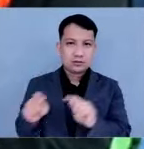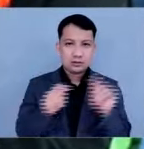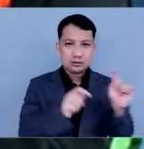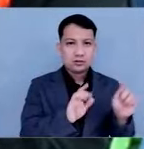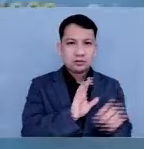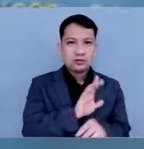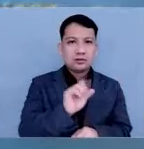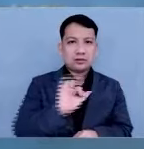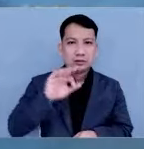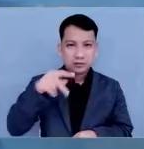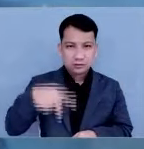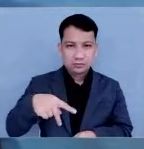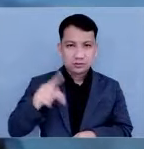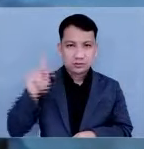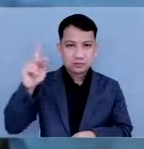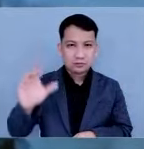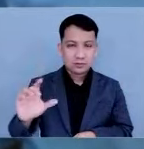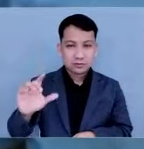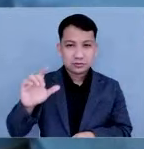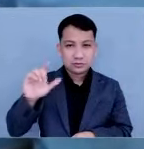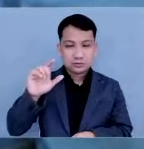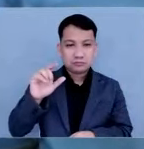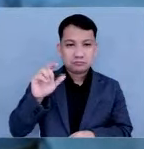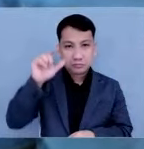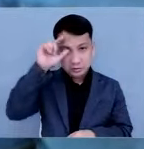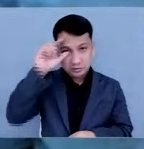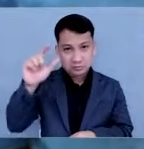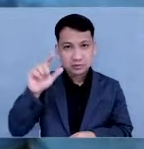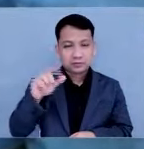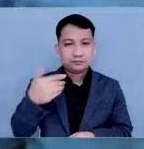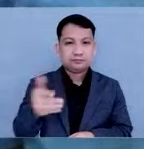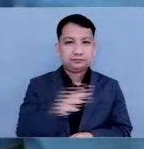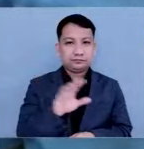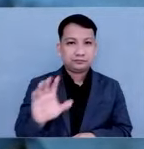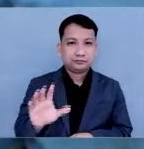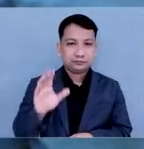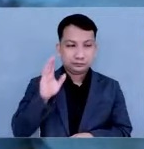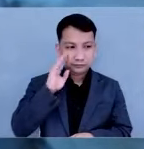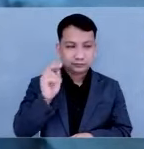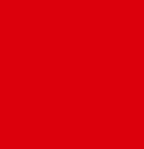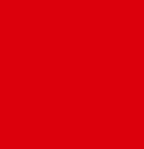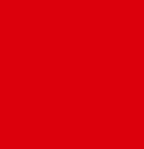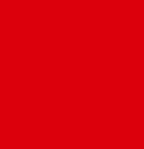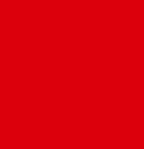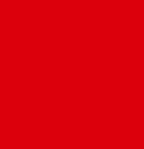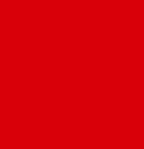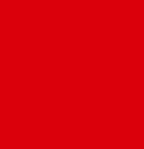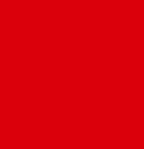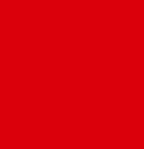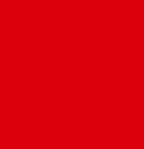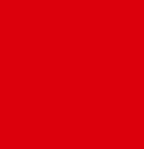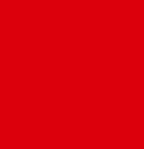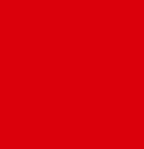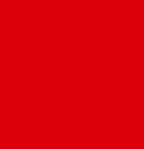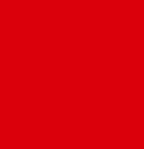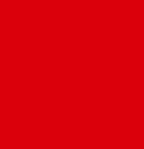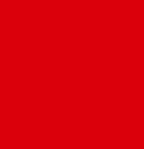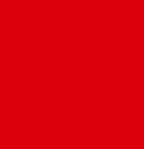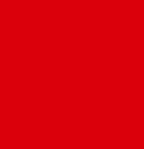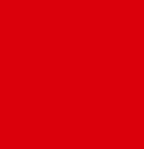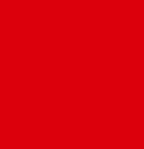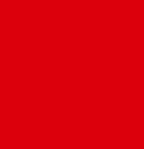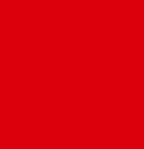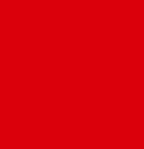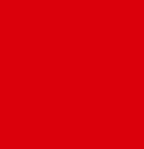AFP ang pastor. Nagbabalita mula sa frontline, Brian Castillo, News 5. Mga kapatid, Lucy